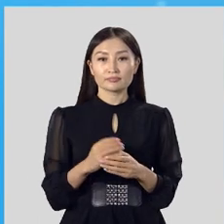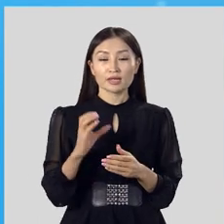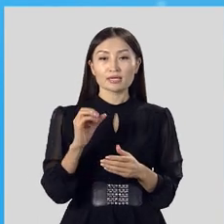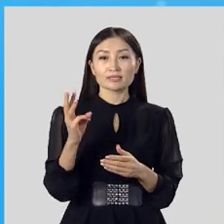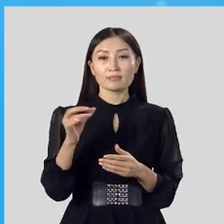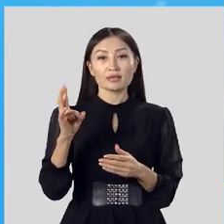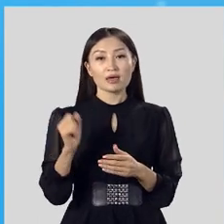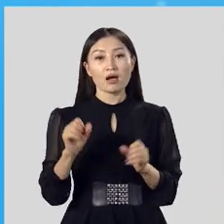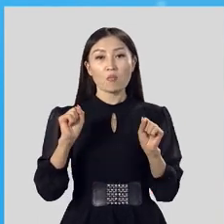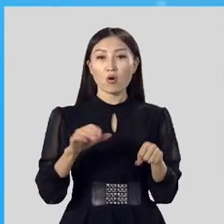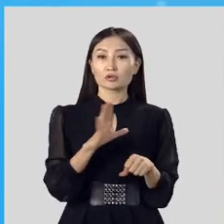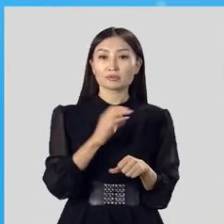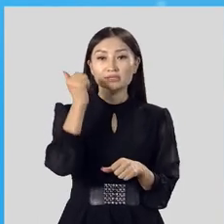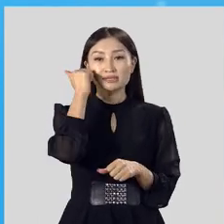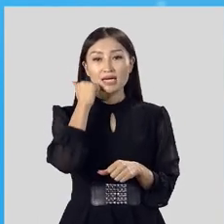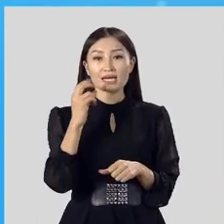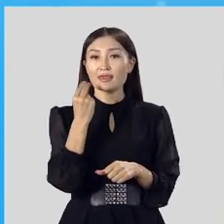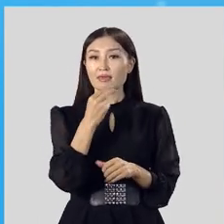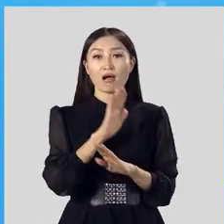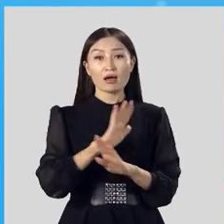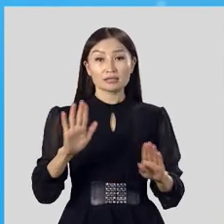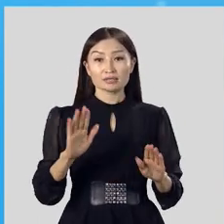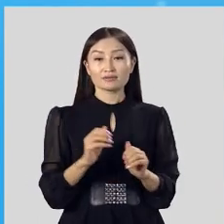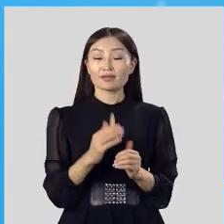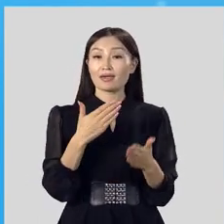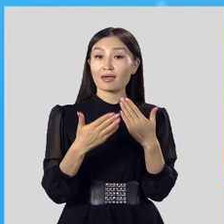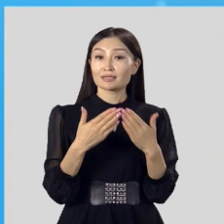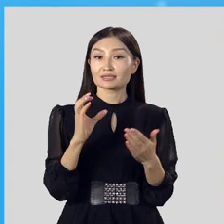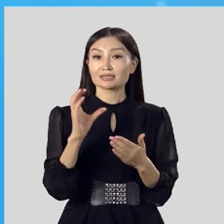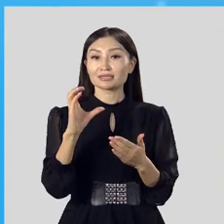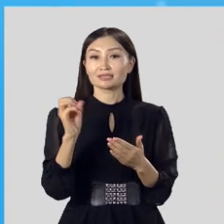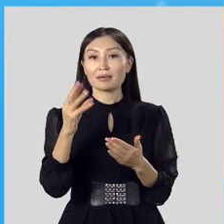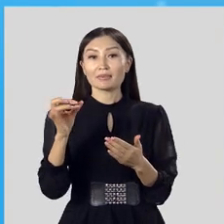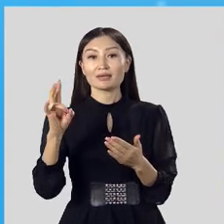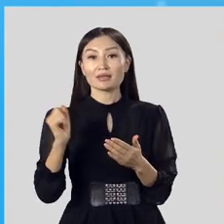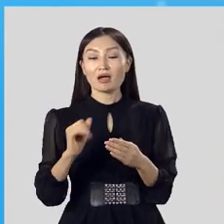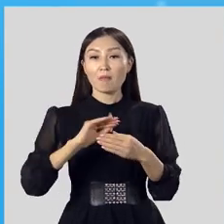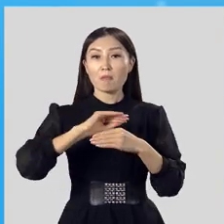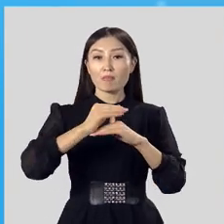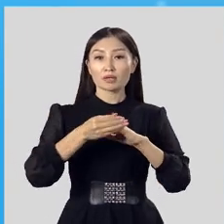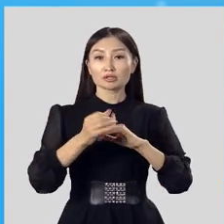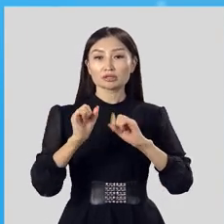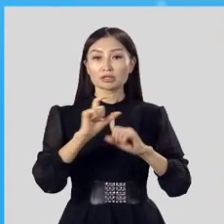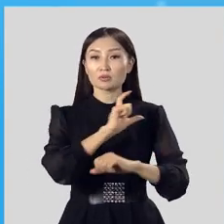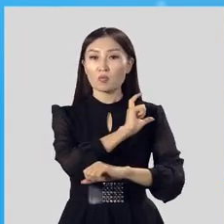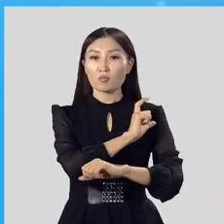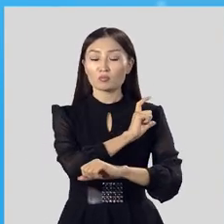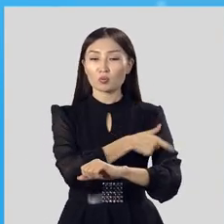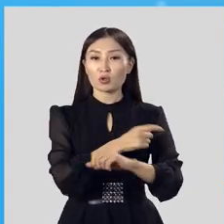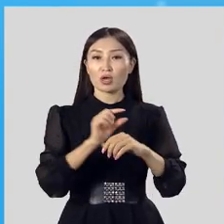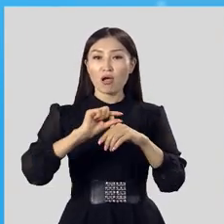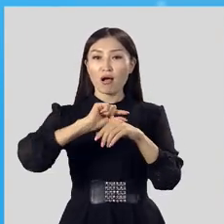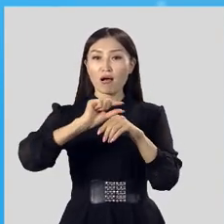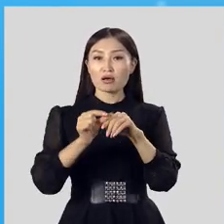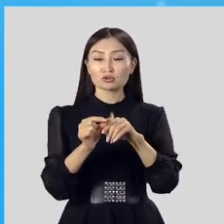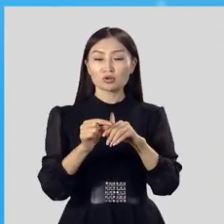Семена могут быть старые, некачественные. Если семена покрыты очень плотной кожурой, то